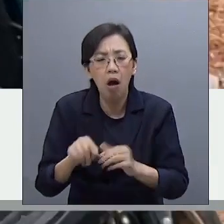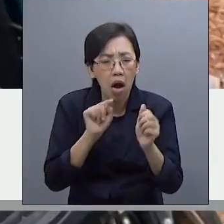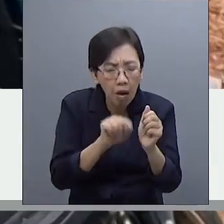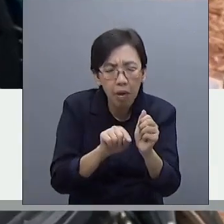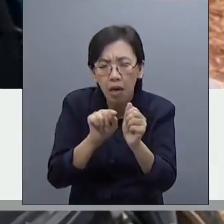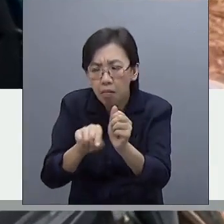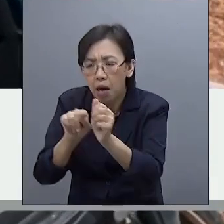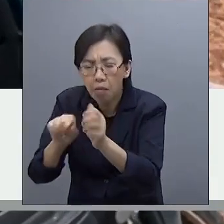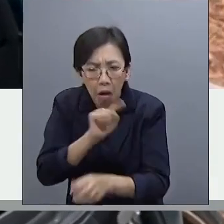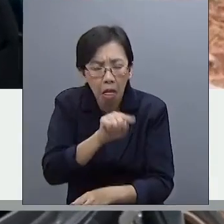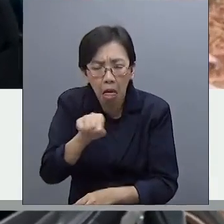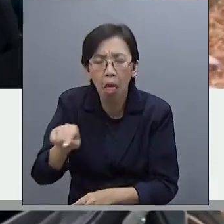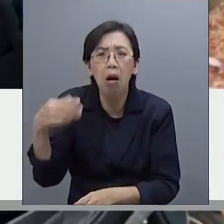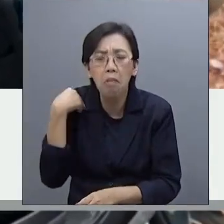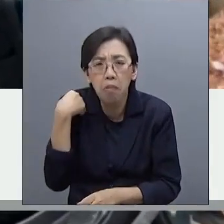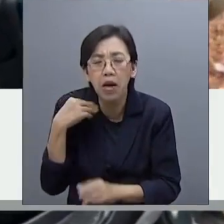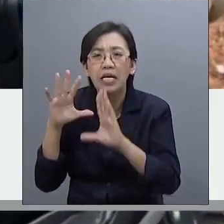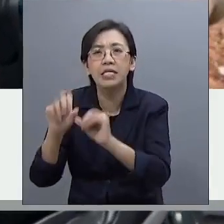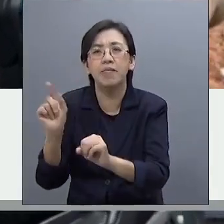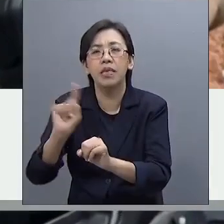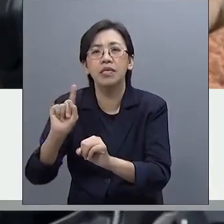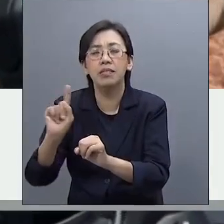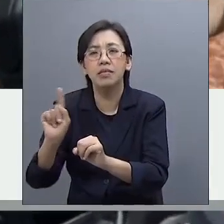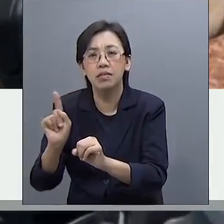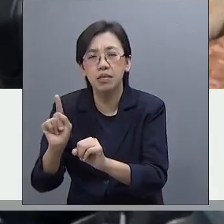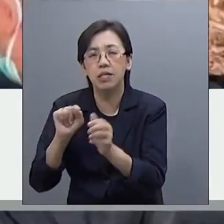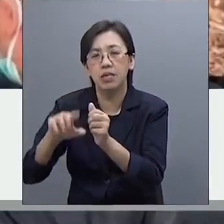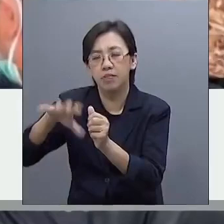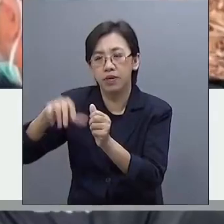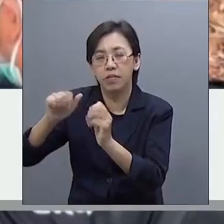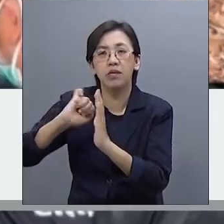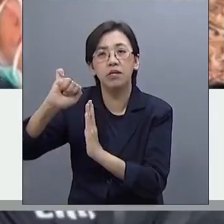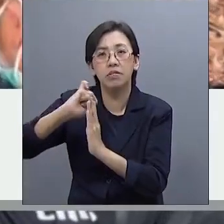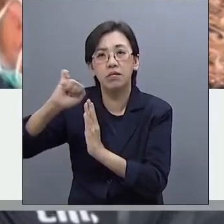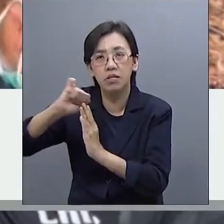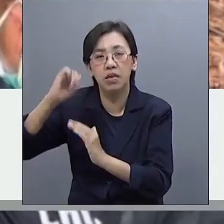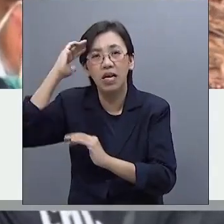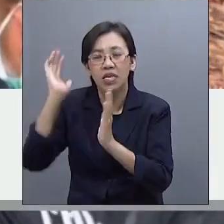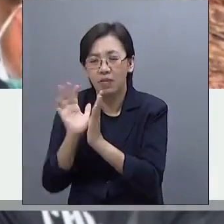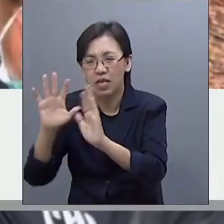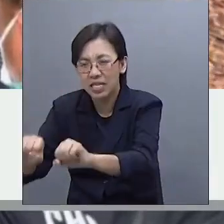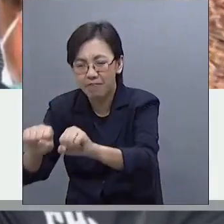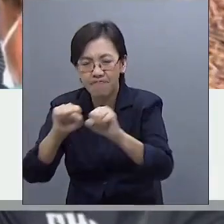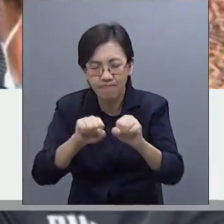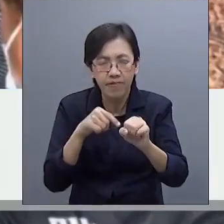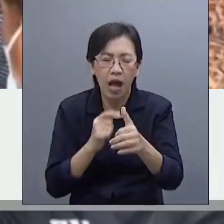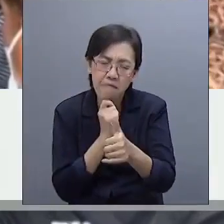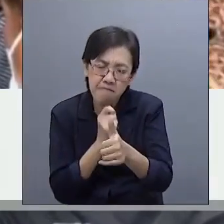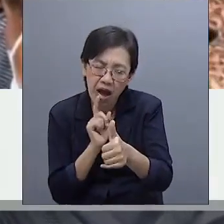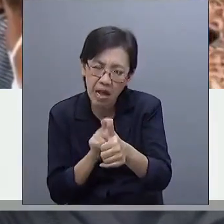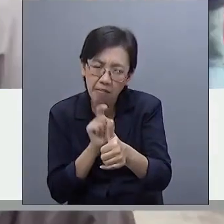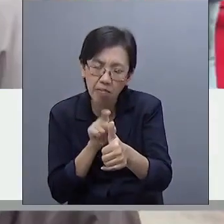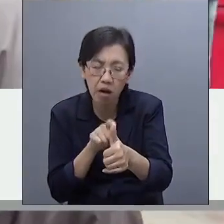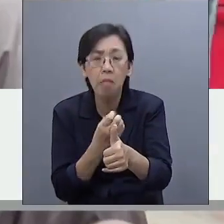ของเชียงใหม่นะคะสุดท้ายไปจับได้ที่ท่าแพในเขตอำเภอเมืองค่ะตำรวจเนี่ยนำตัวไปสอบสวนและเขาก็ให้